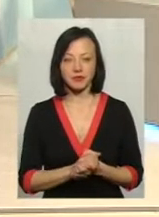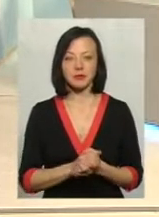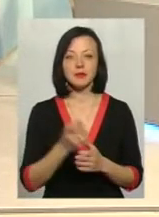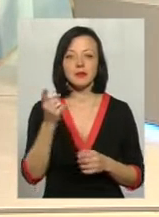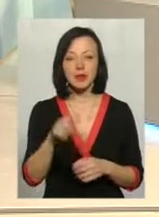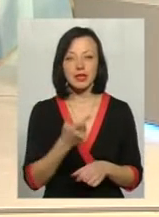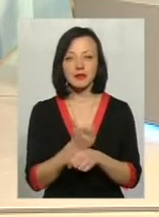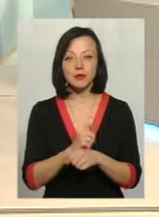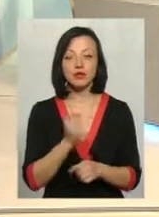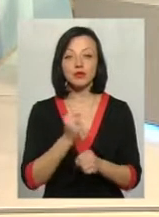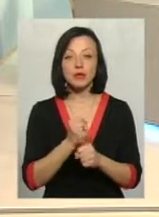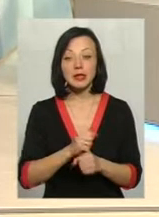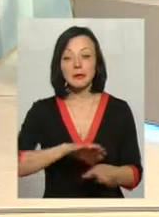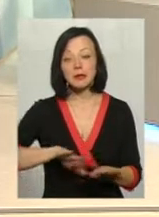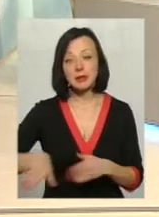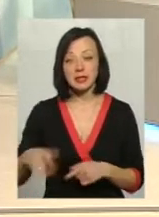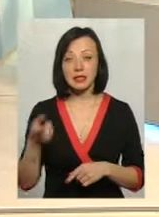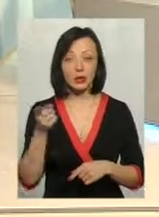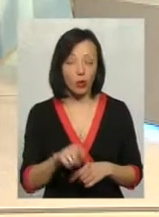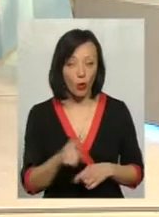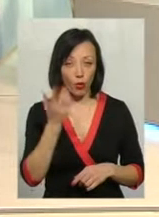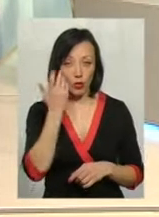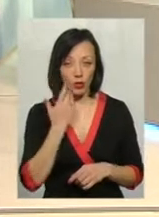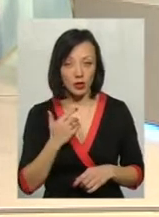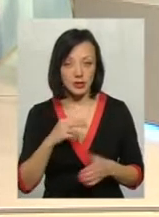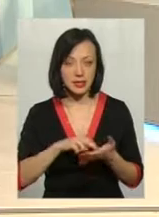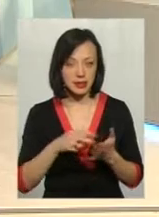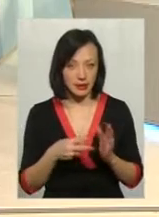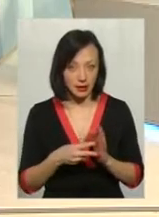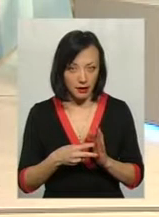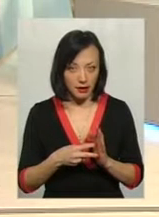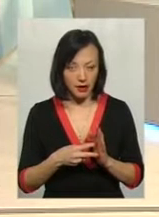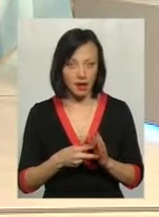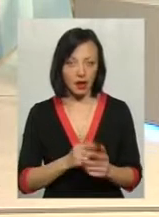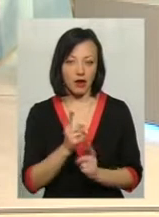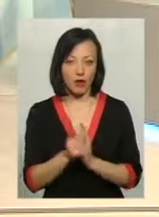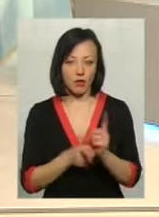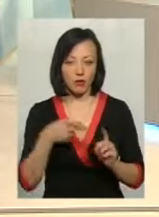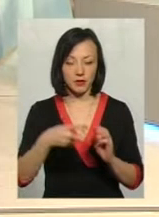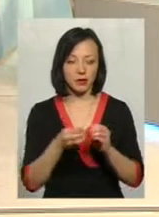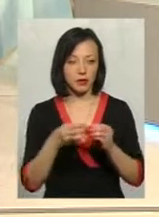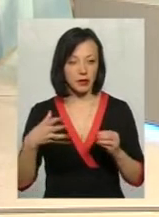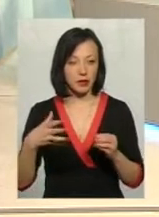того, вони це робили вже після того, як стратегія реформи